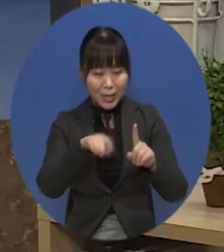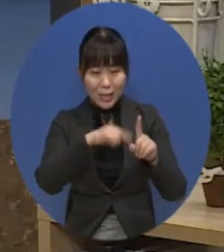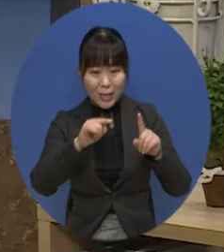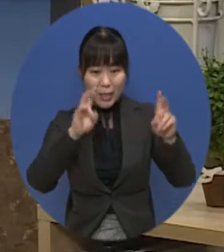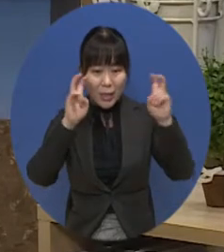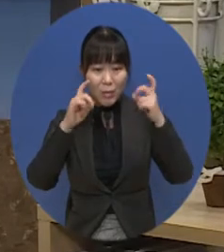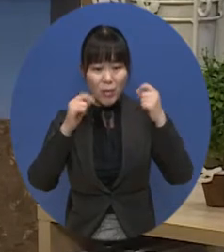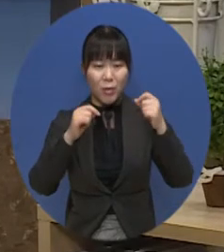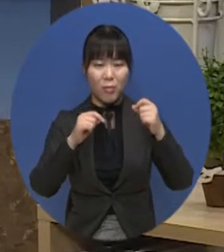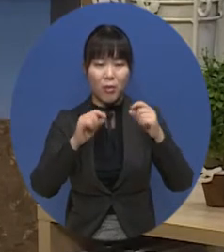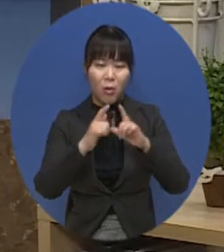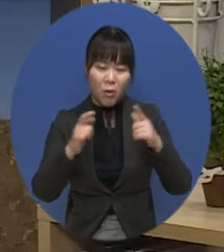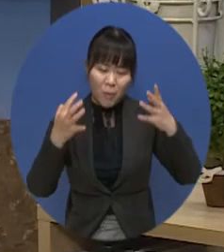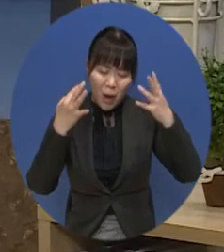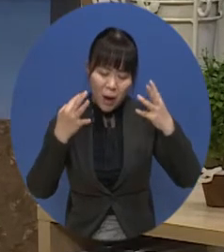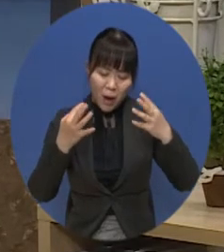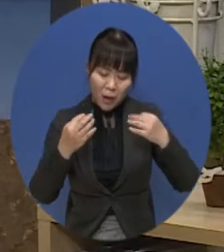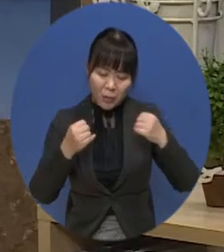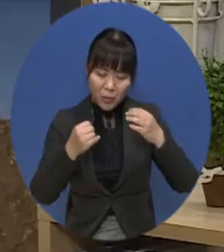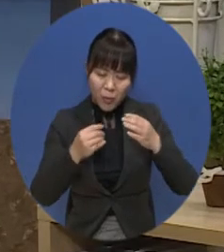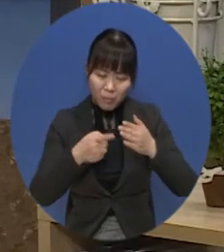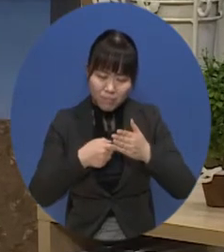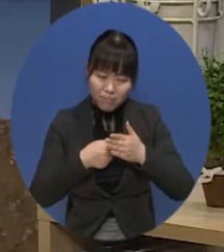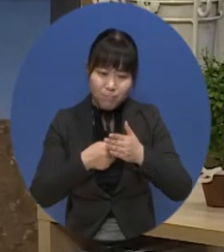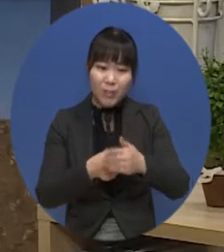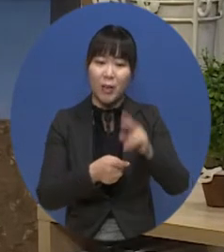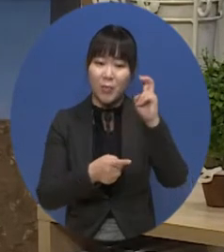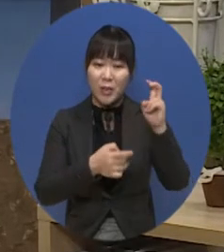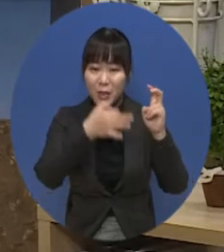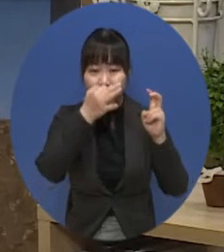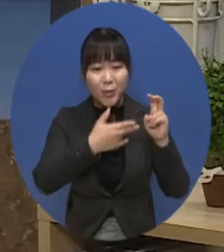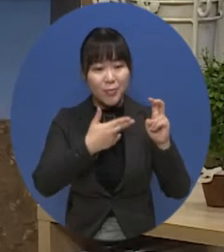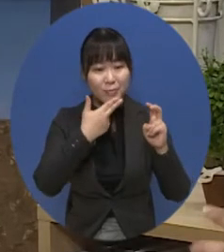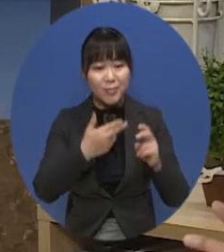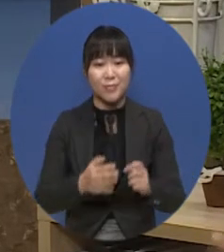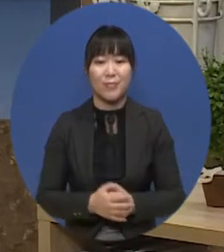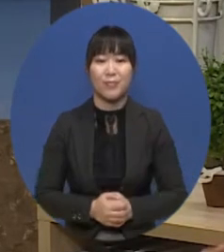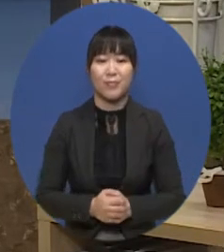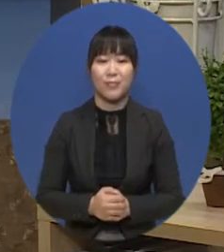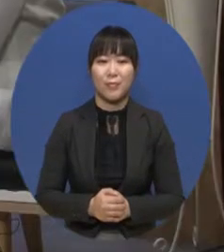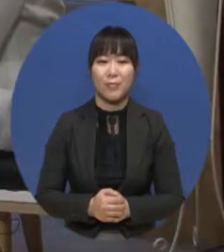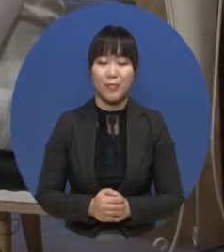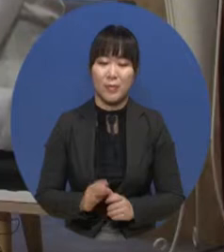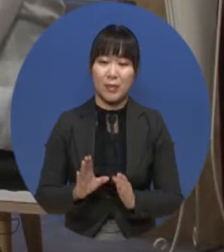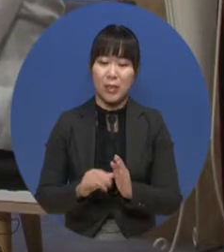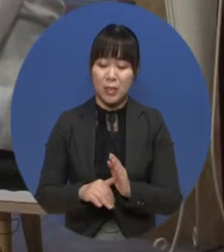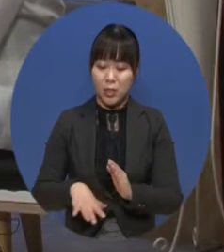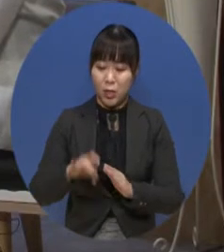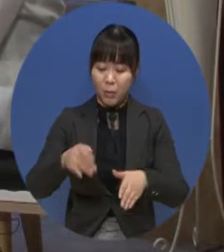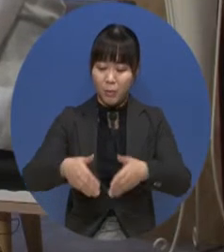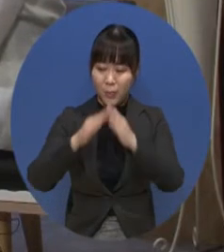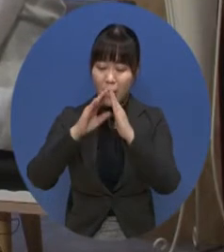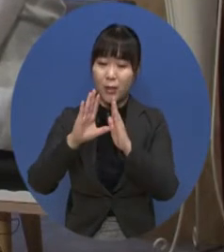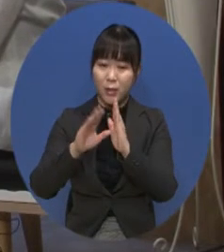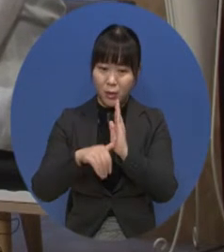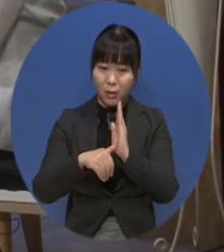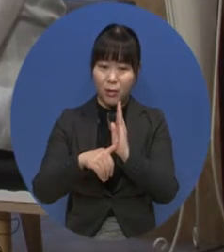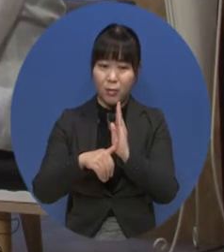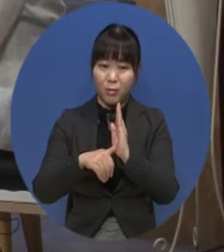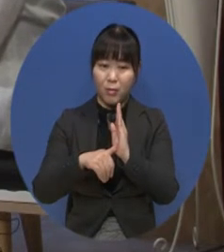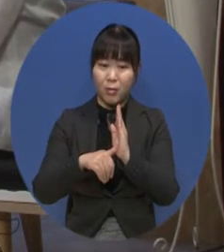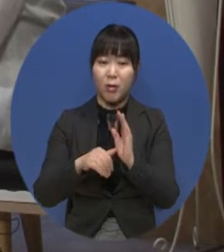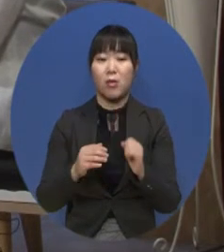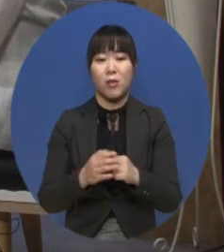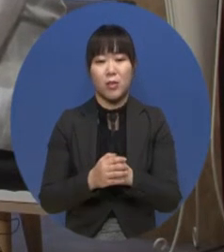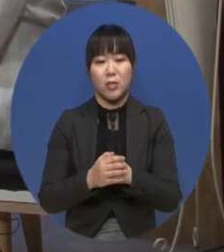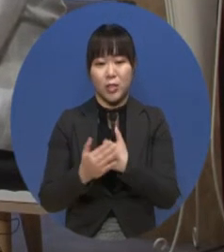많은 것들을 또 해내셨을 네. 것 같은데 힘든 점은 없으셨어요? 그때 이제 창업을 할 때 그